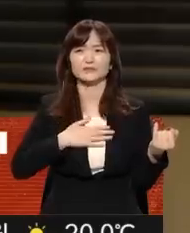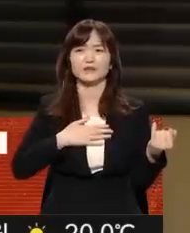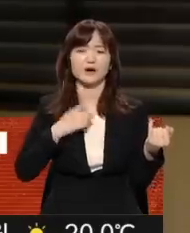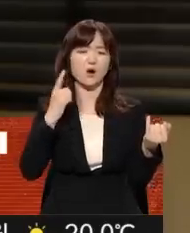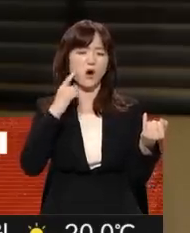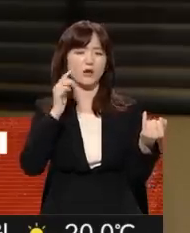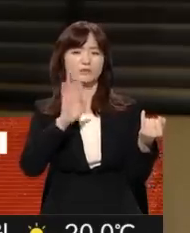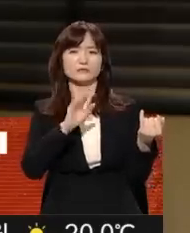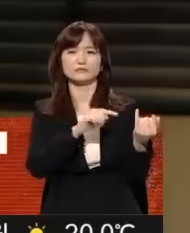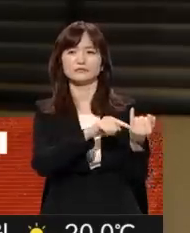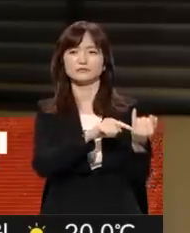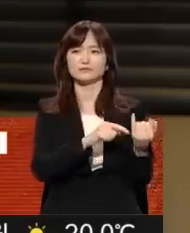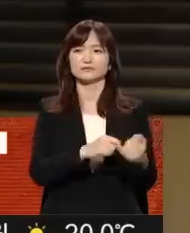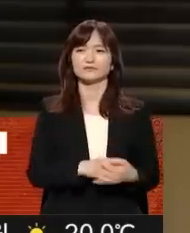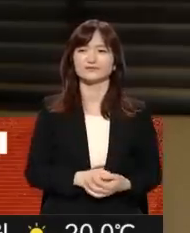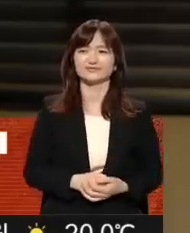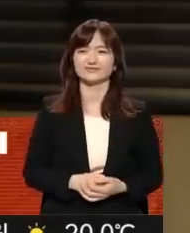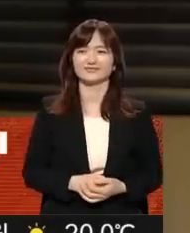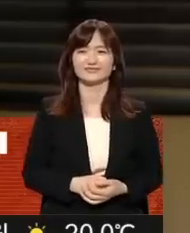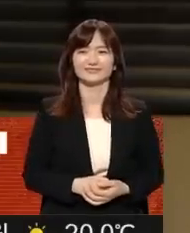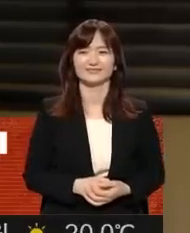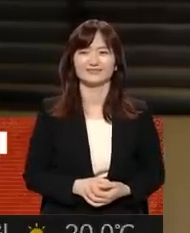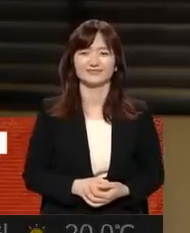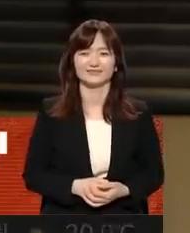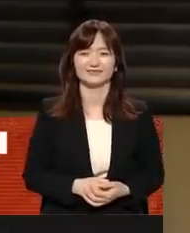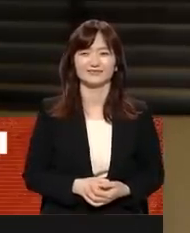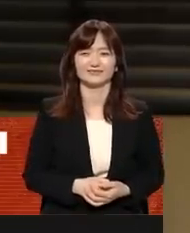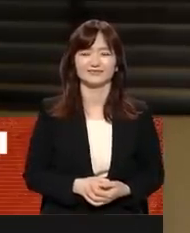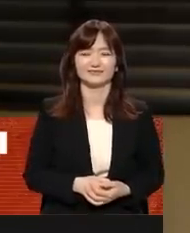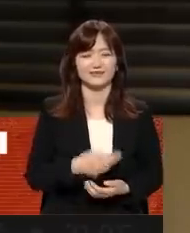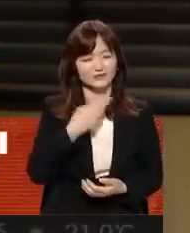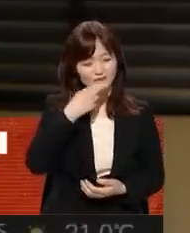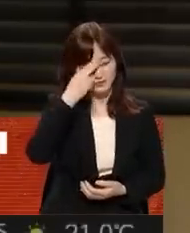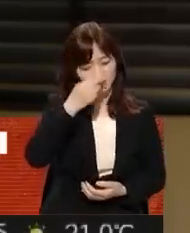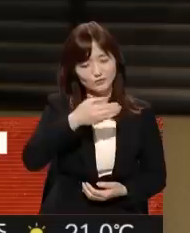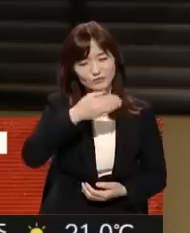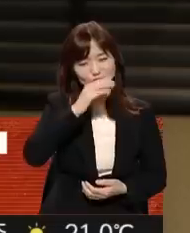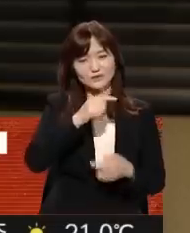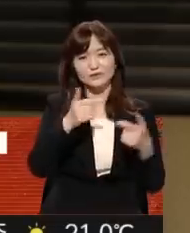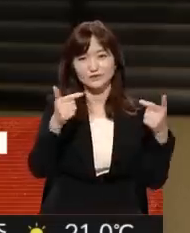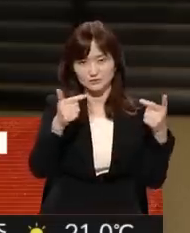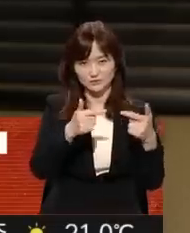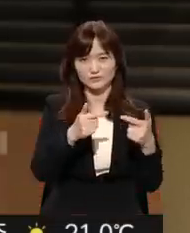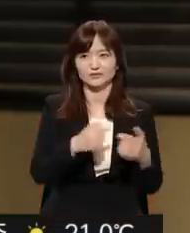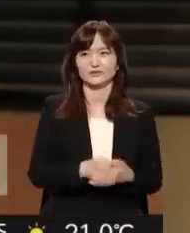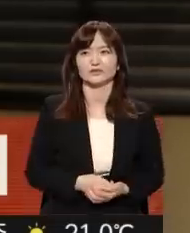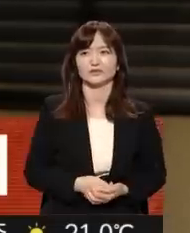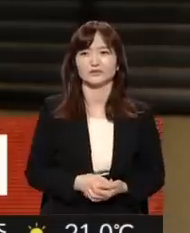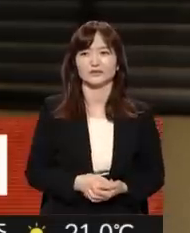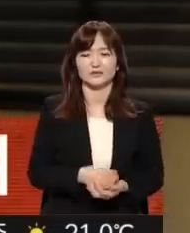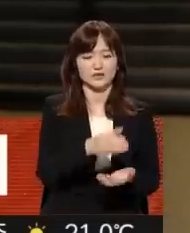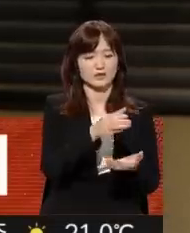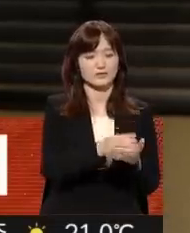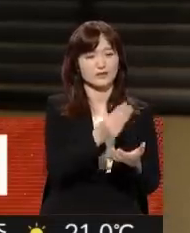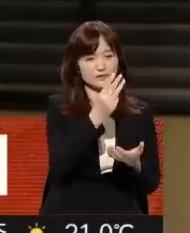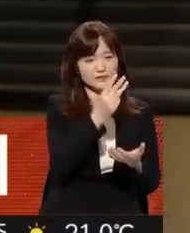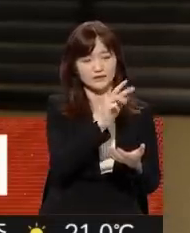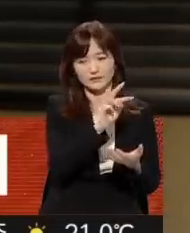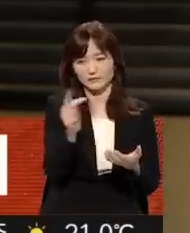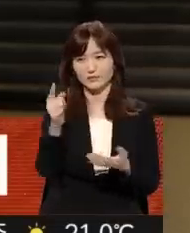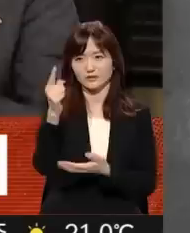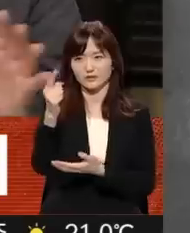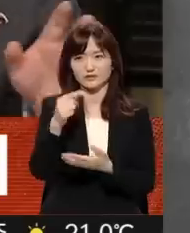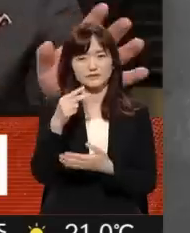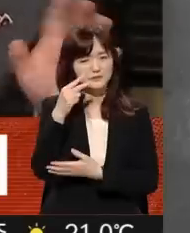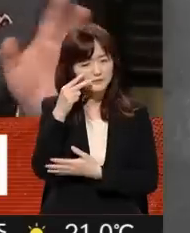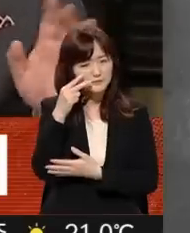하진 않고요. 왜 더듬으세요? 약간 줄였습니다. 예. 약간 줄였고 지금은 뭐 세 병을 한 병으로. 예예. 예. 세 갑을 한 갑으로. 한